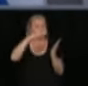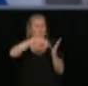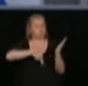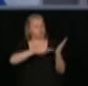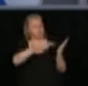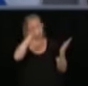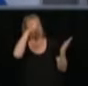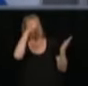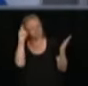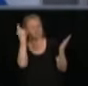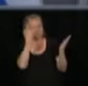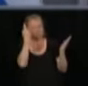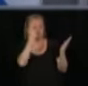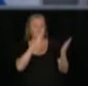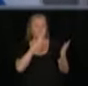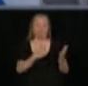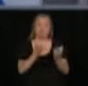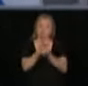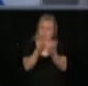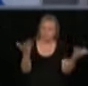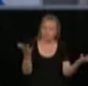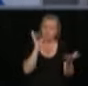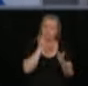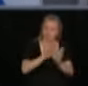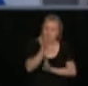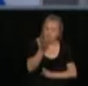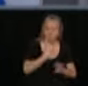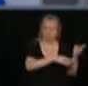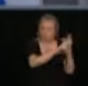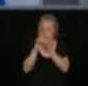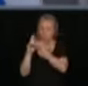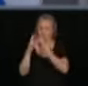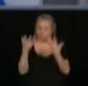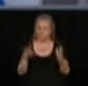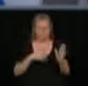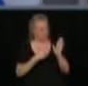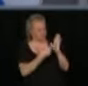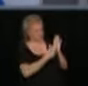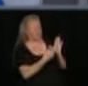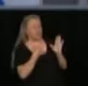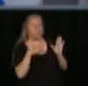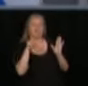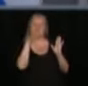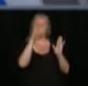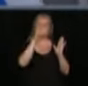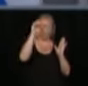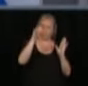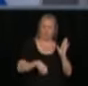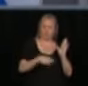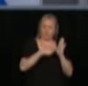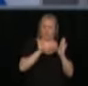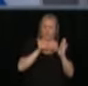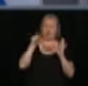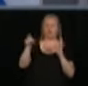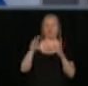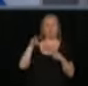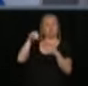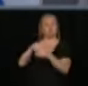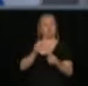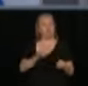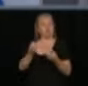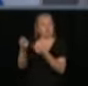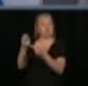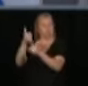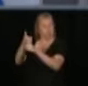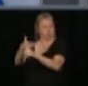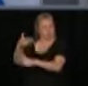répondu aujourd'hui, mais j'aimerais avoir votre point de vue. 50 % des gens qui se retrouvent actuellement hospitalisés ont été vaccinés première dose ou deuxième